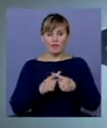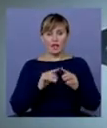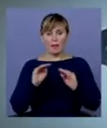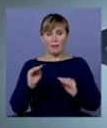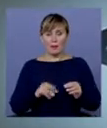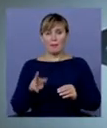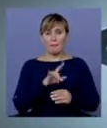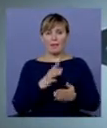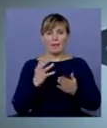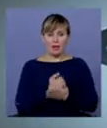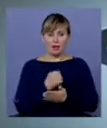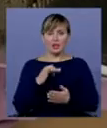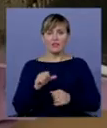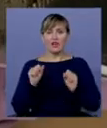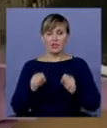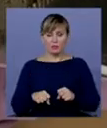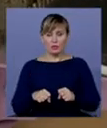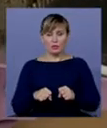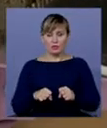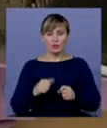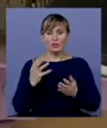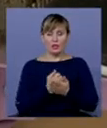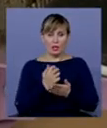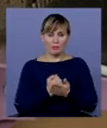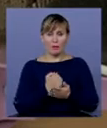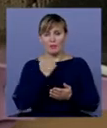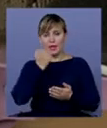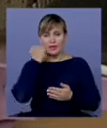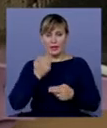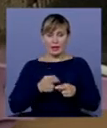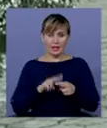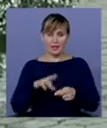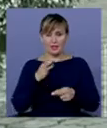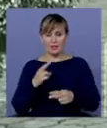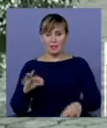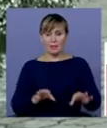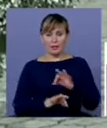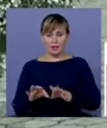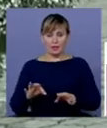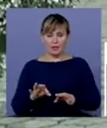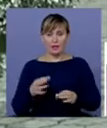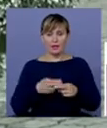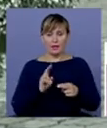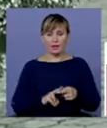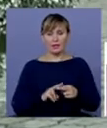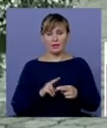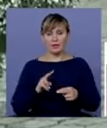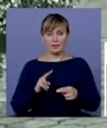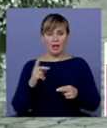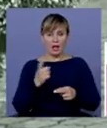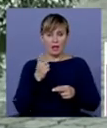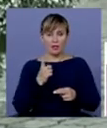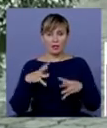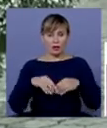Мы находим им возможность заработать. Благодаря вот этим социальным проектам экологическое сообщество предоставляет